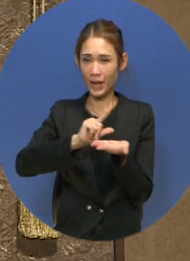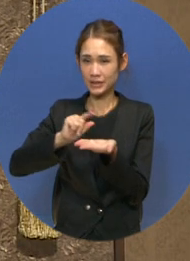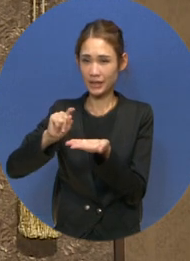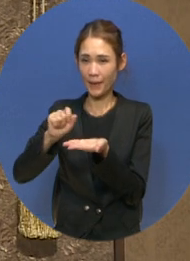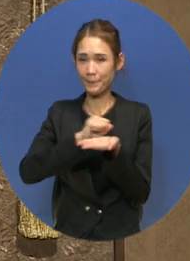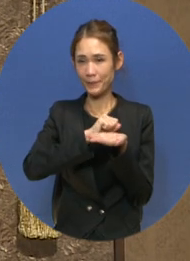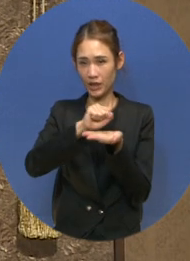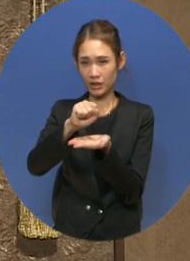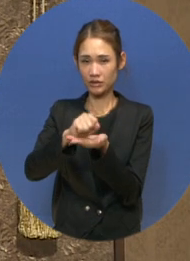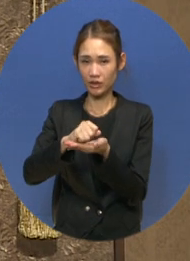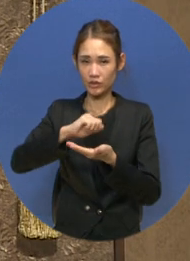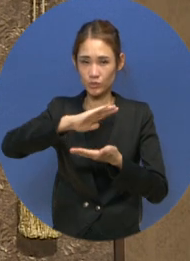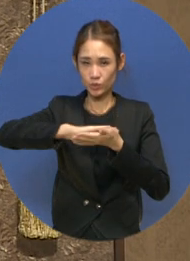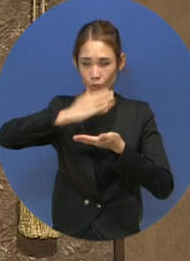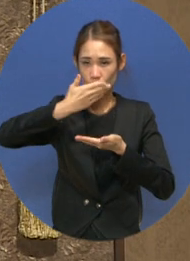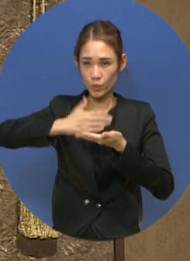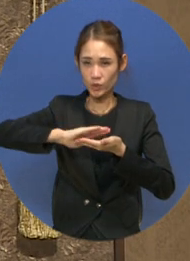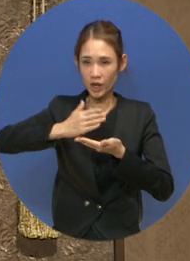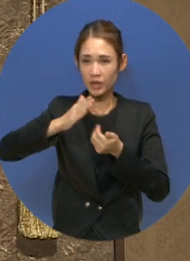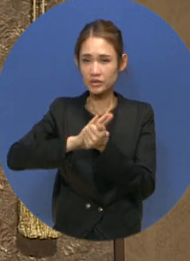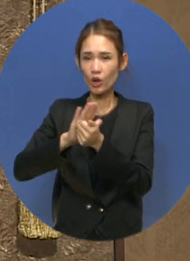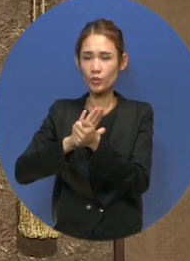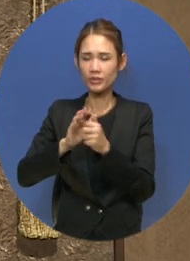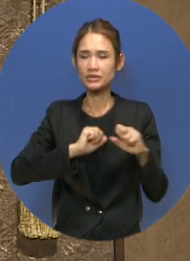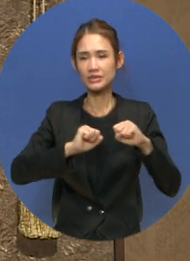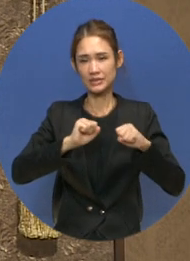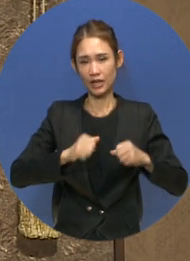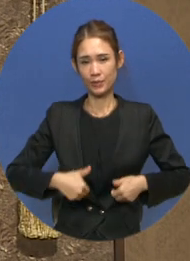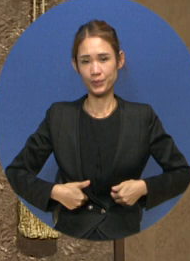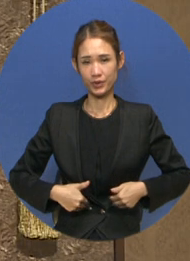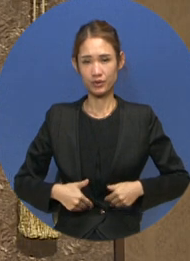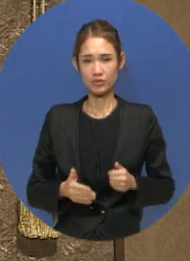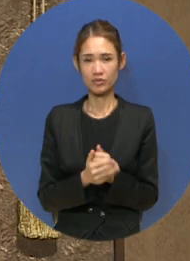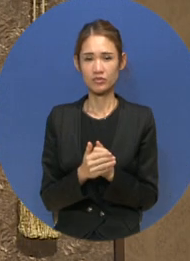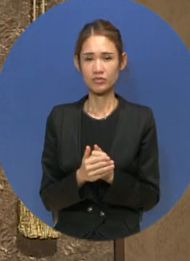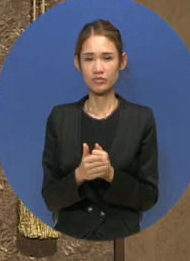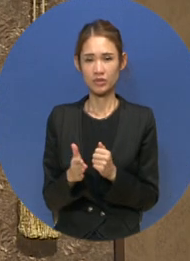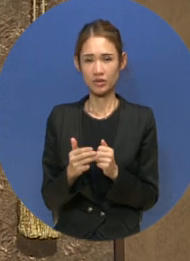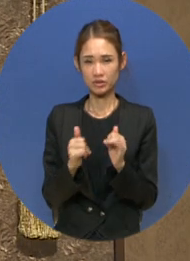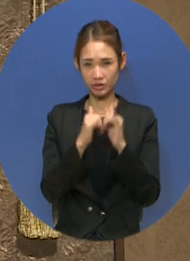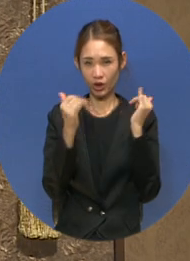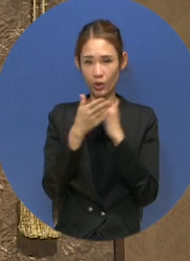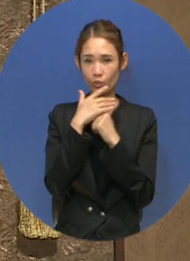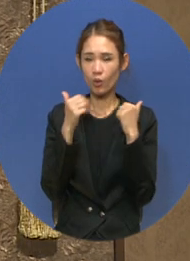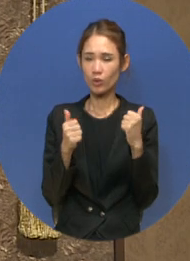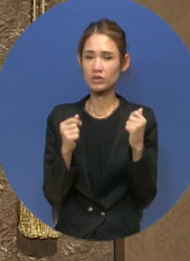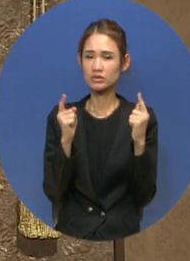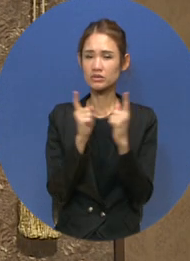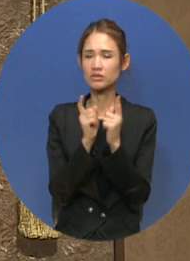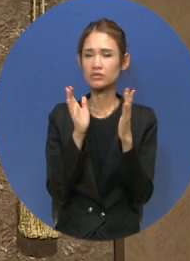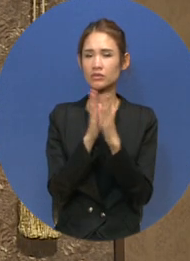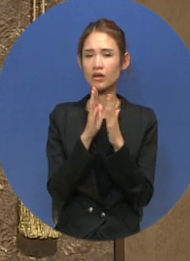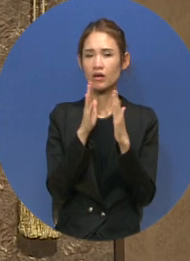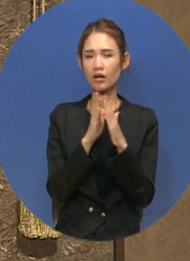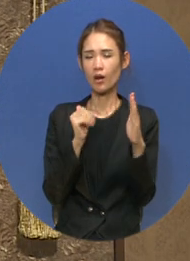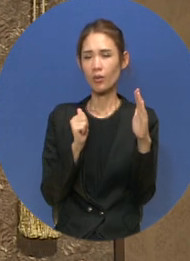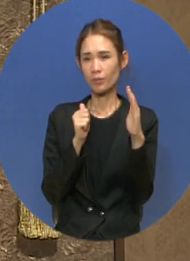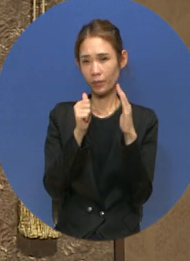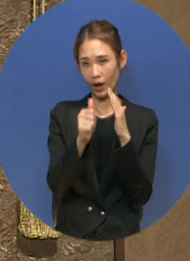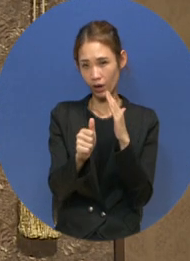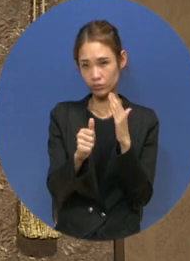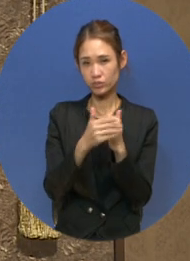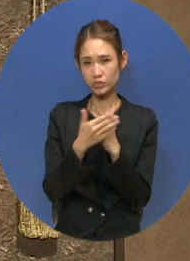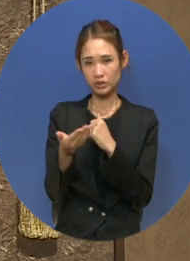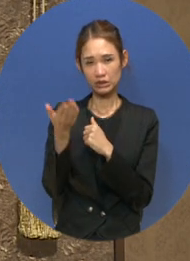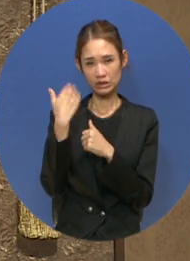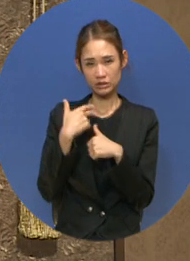배달 서비스는 시행을 해야 되는 서비스거든요. 네. 그러다 보니까 사회복지사들도 직접 방문해서